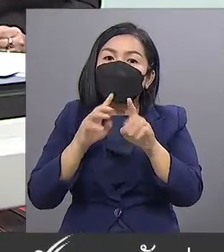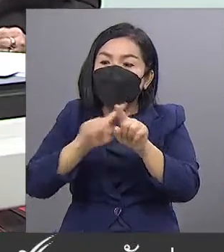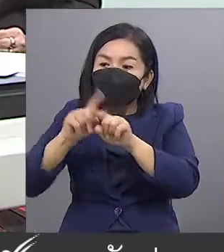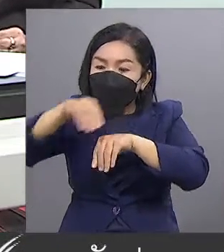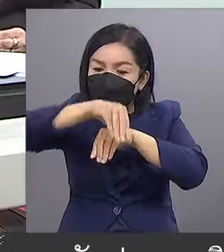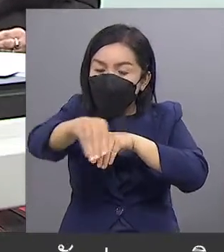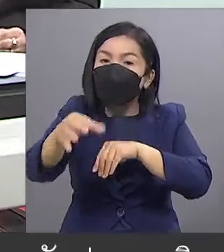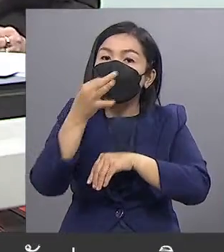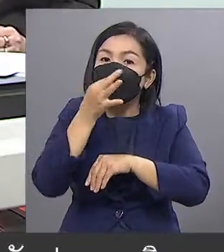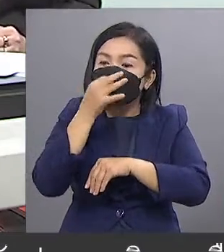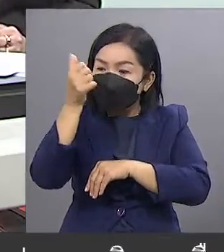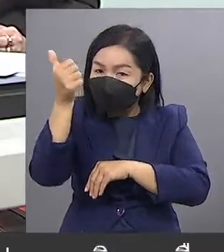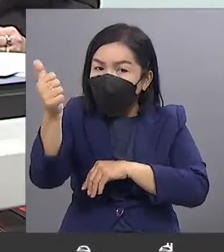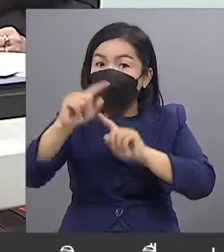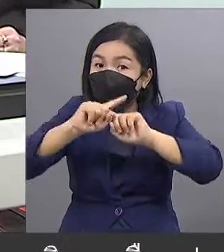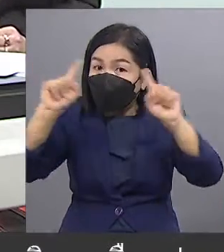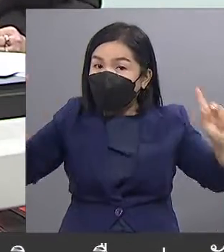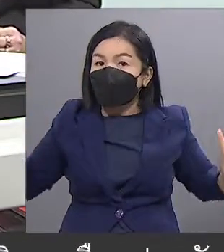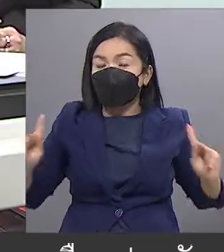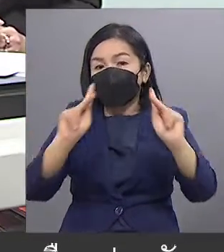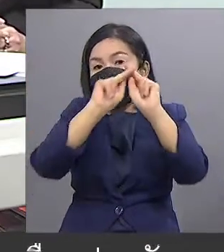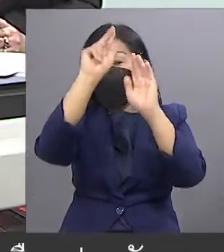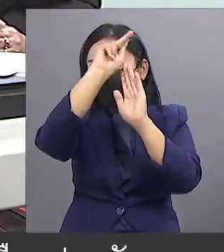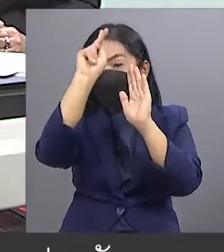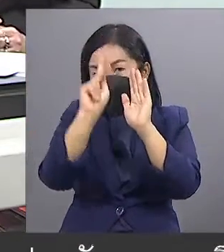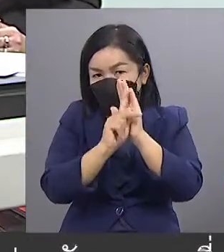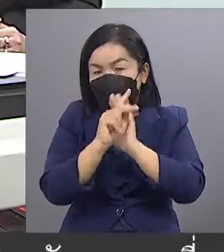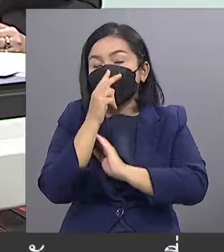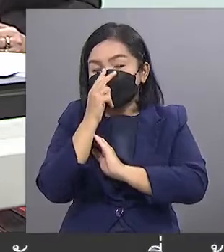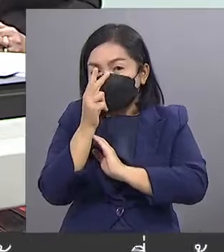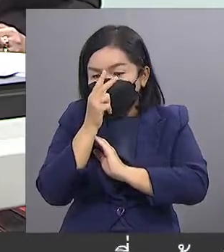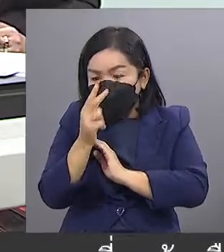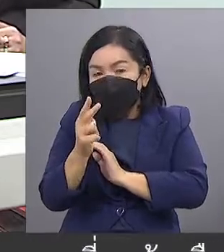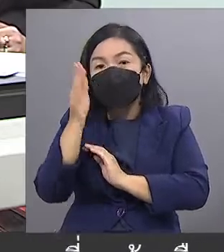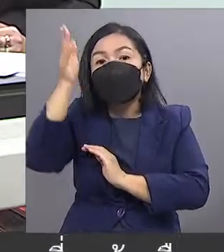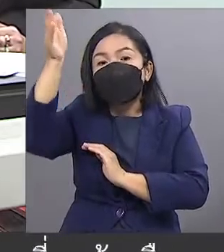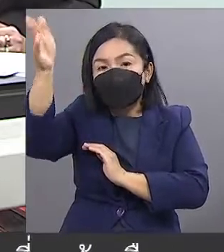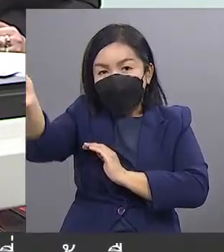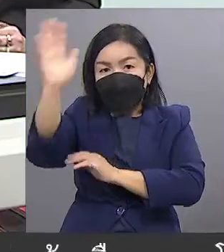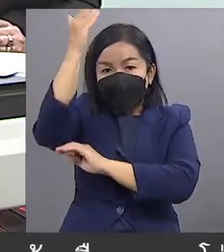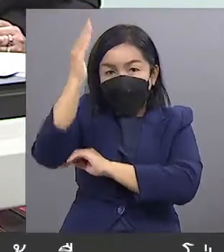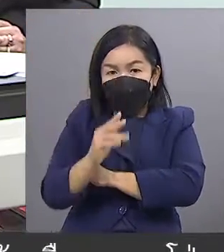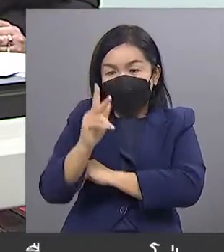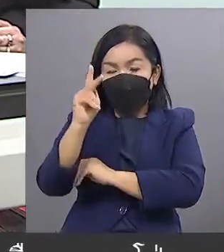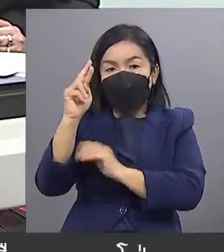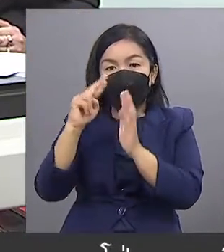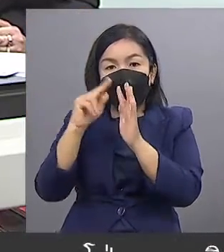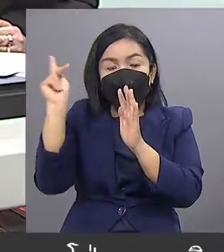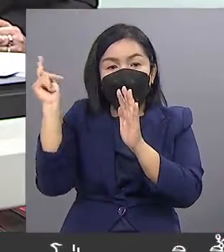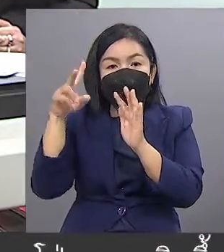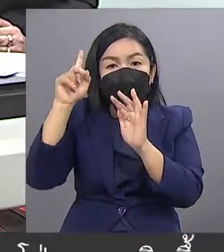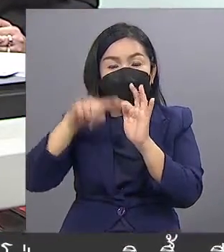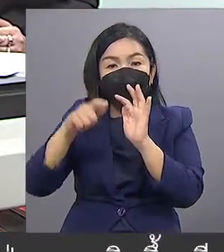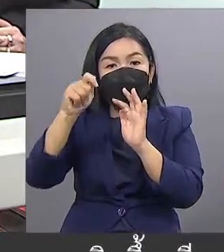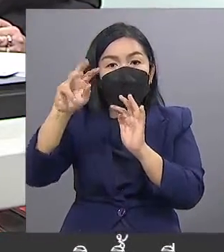คะแต่ทางกระทรวงยุติธรรมยังคงยืนยันนะคะว่าถ้าจะมองไปจนถึงว่ากระท่อมจะเป็นพืชเศรษฐกิจตัวใหม่ได้ขอ